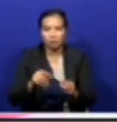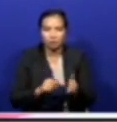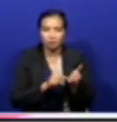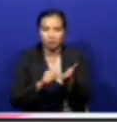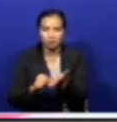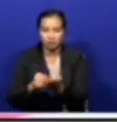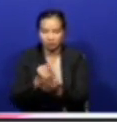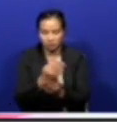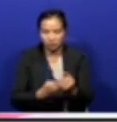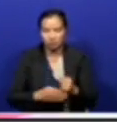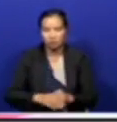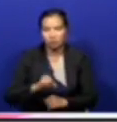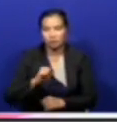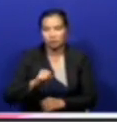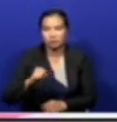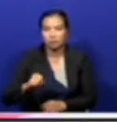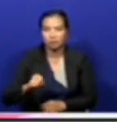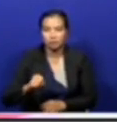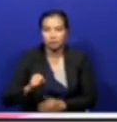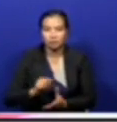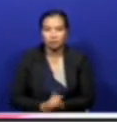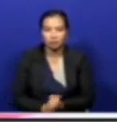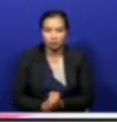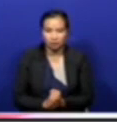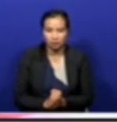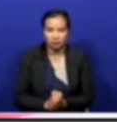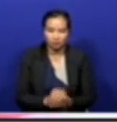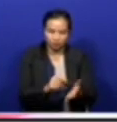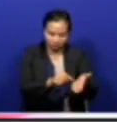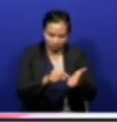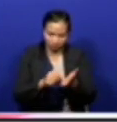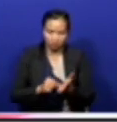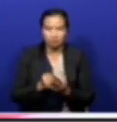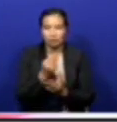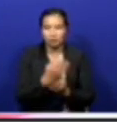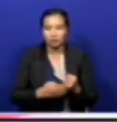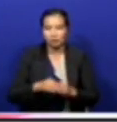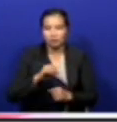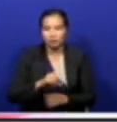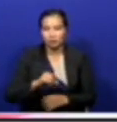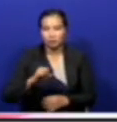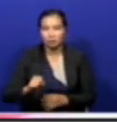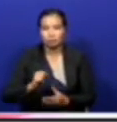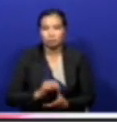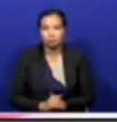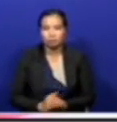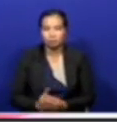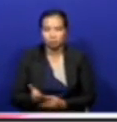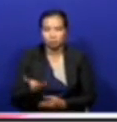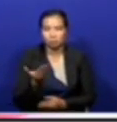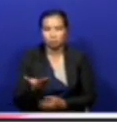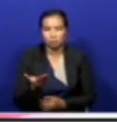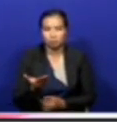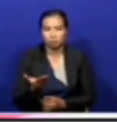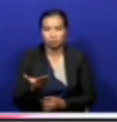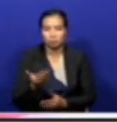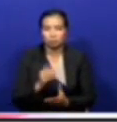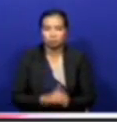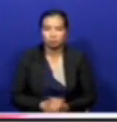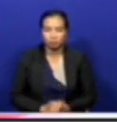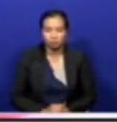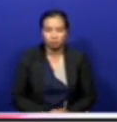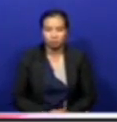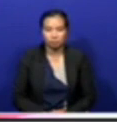รต้องเสนอต่อสภาผู้แทนราษฎรถ้าทำอย่างนั้นนะครับผล